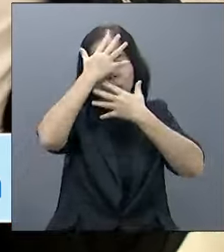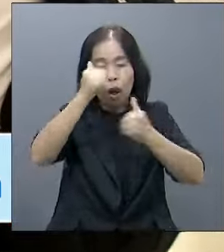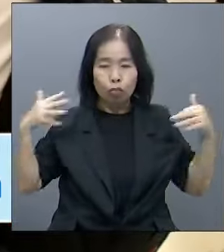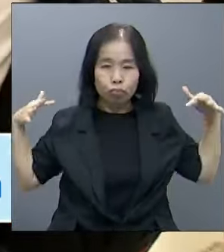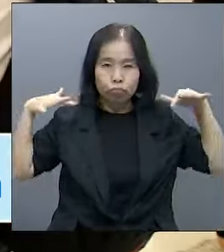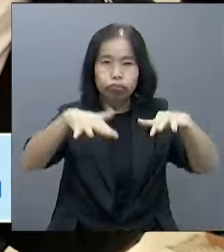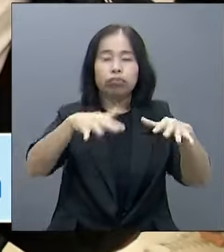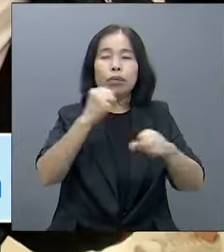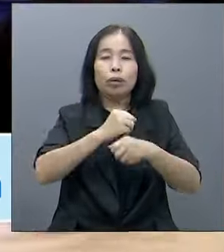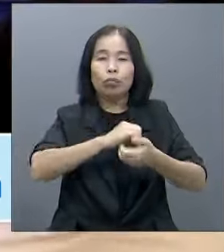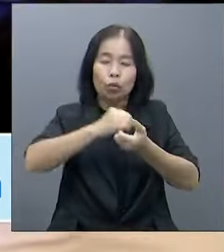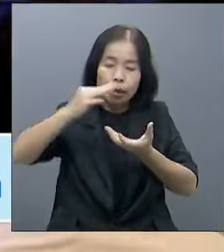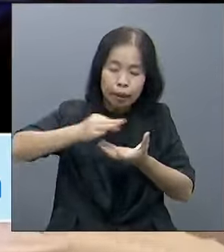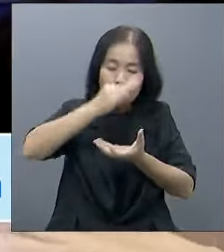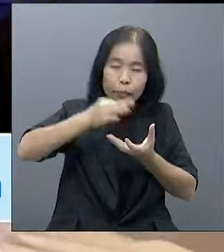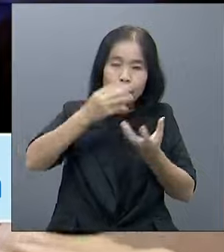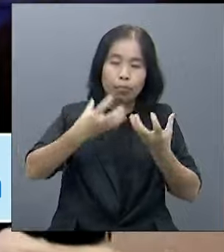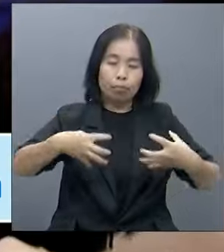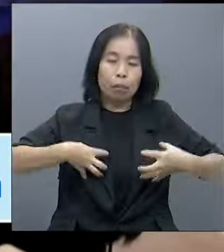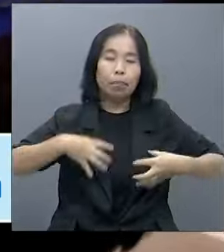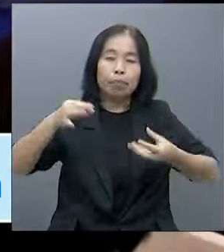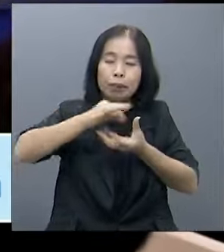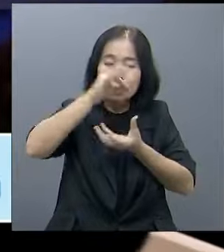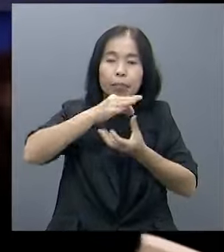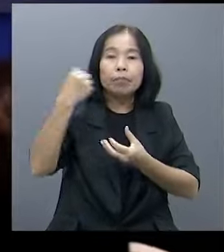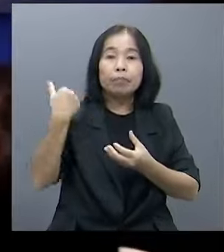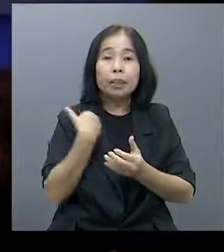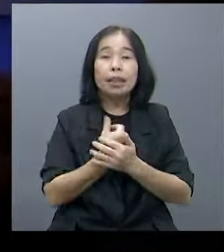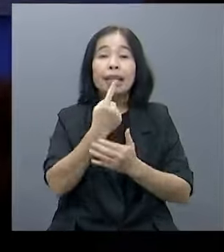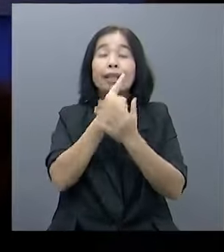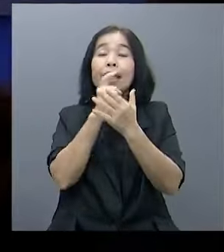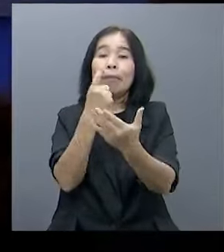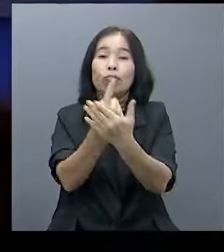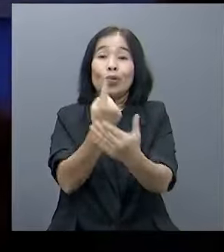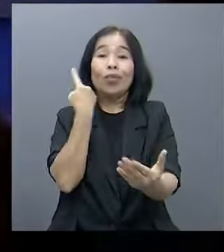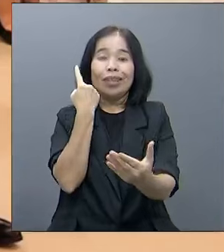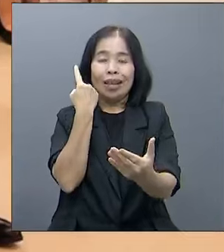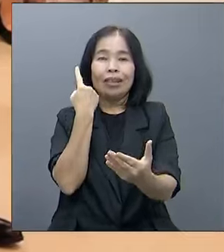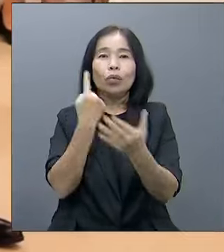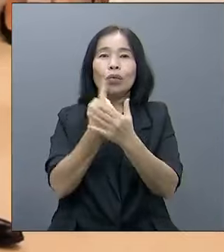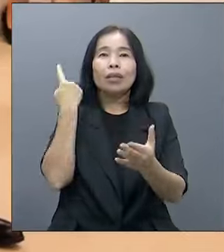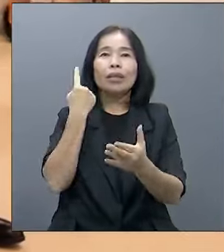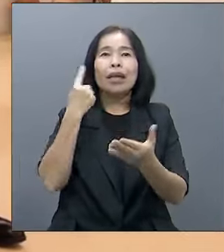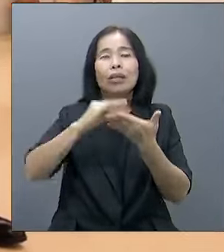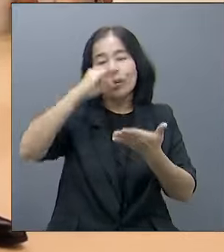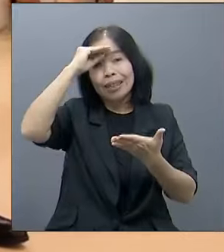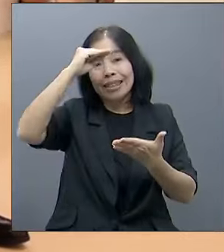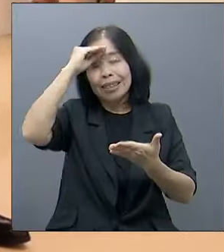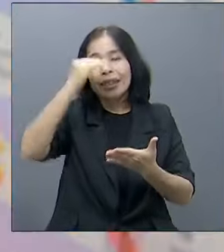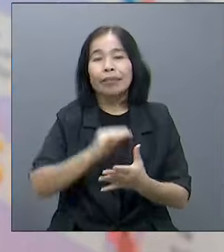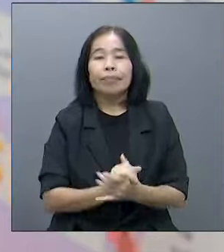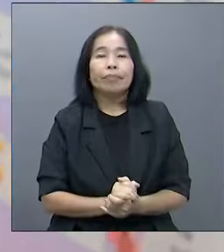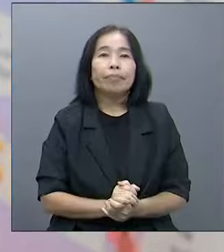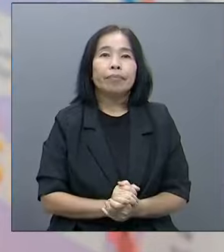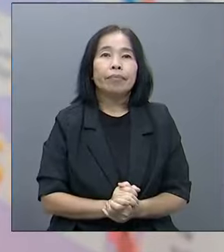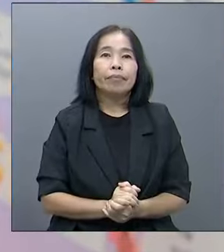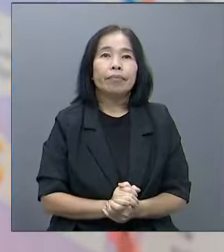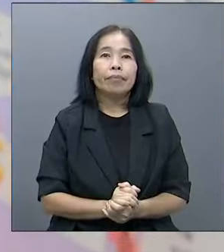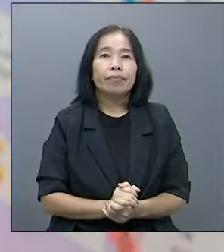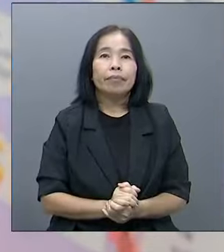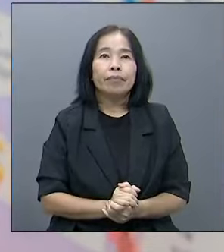ป็นจำนวนมากค่ะเดี๋ยวไปฟังเสียงของทางตัวแทนของนายกสโมสรนักศึกษาราชวิทยาลัยจุฬาภรณ์ค่ะ อย่าง